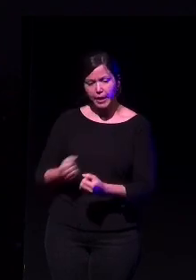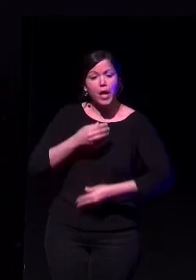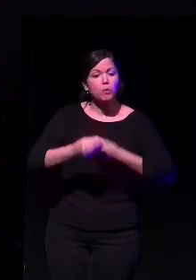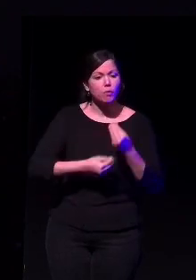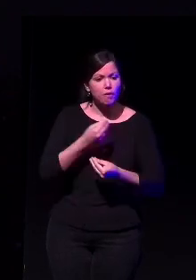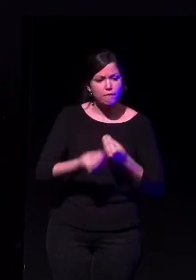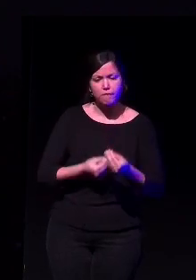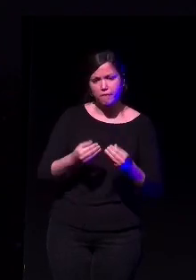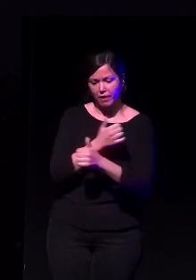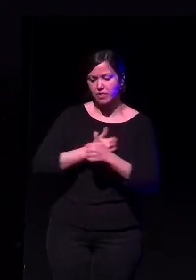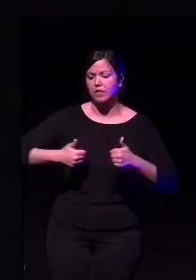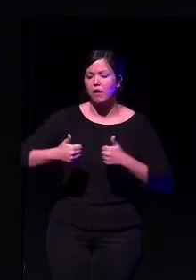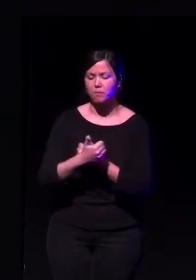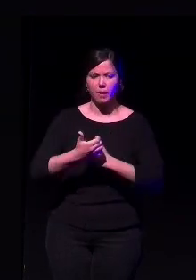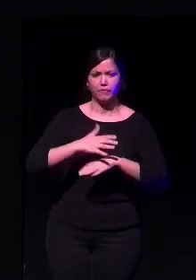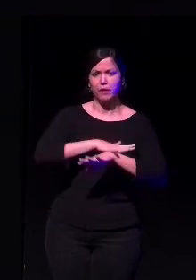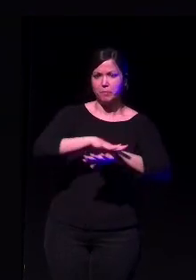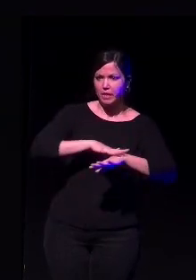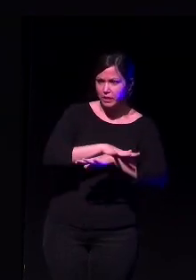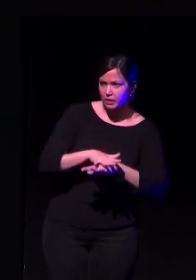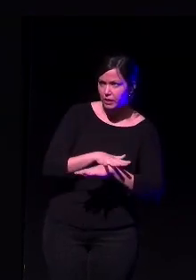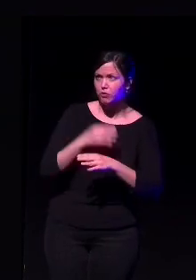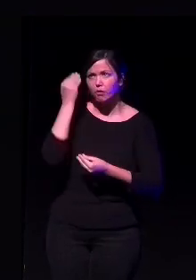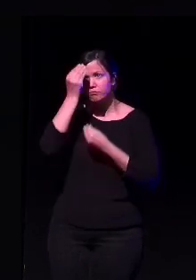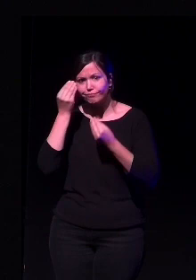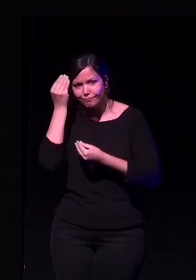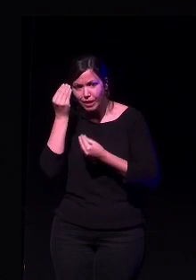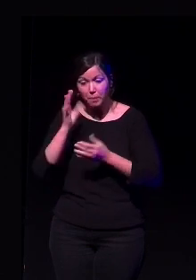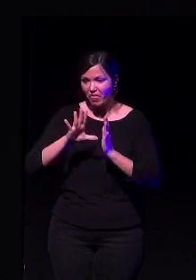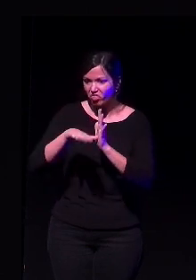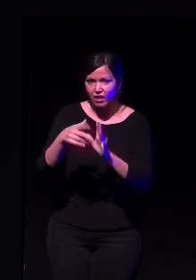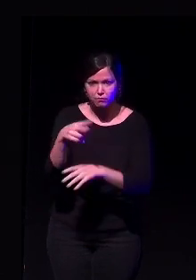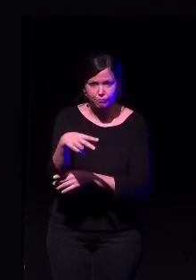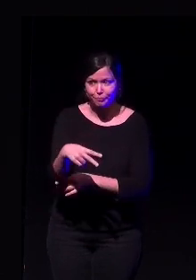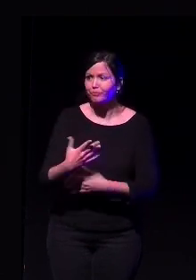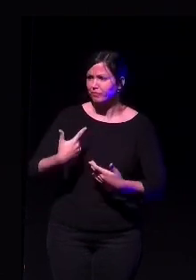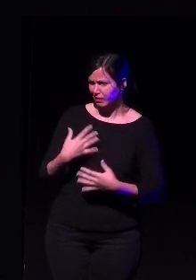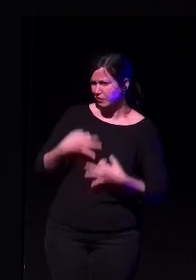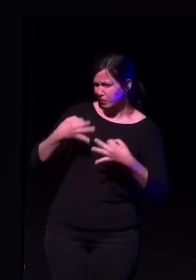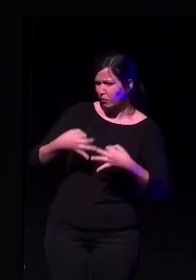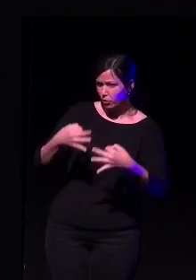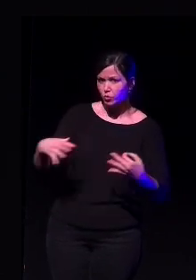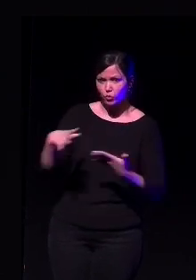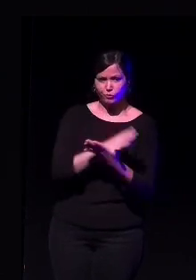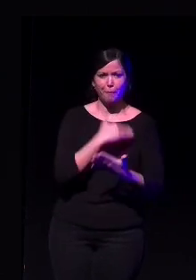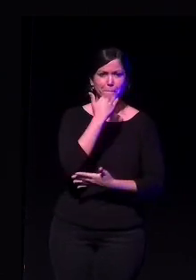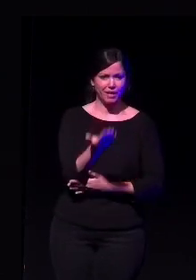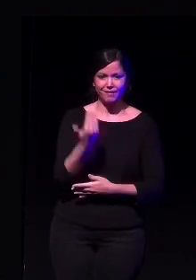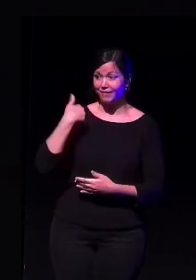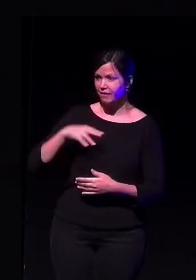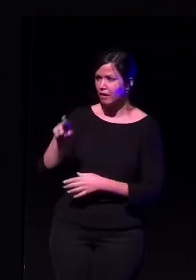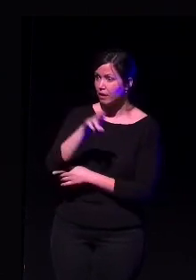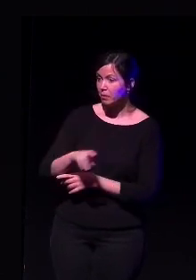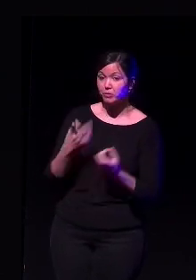fent per davant de l'administració, moltes vegades, amb la presa de decisions, per no fer mai tard. Segur que tot això ho teniu sabut i gairebé no cal ni